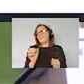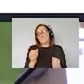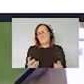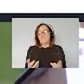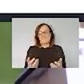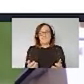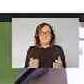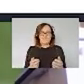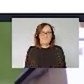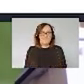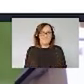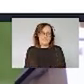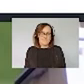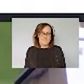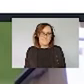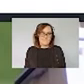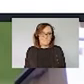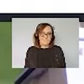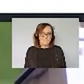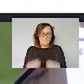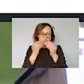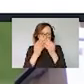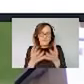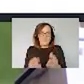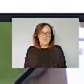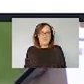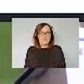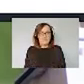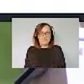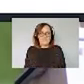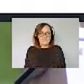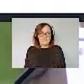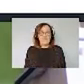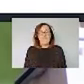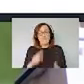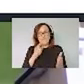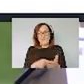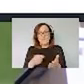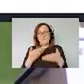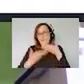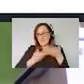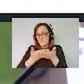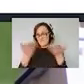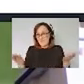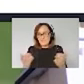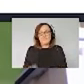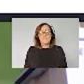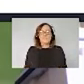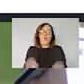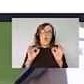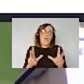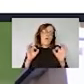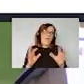się tutaj pojawiła, też to też mnie cieszy, bo Słupca to też moje rejony, w związku z czym też pozdrawiam. No i okej,